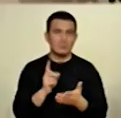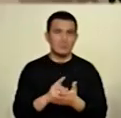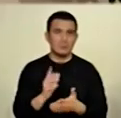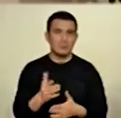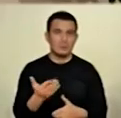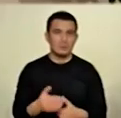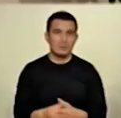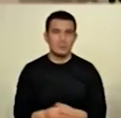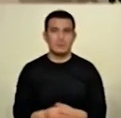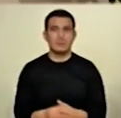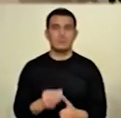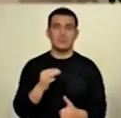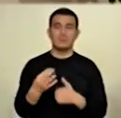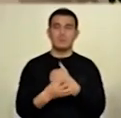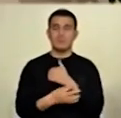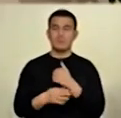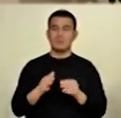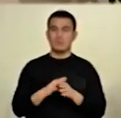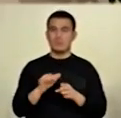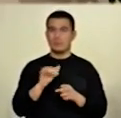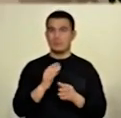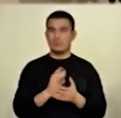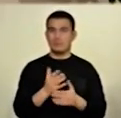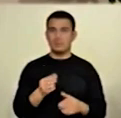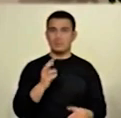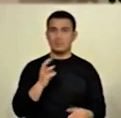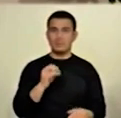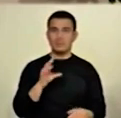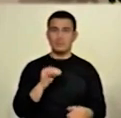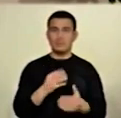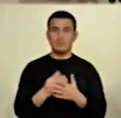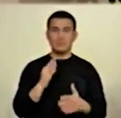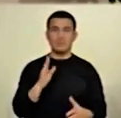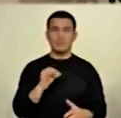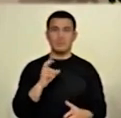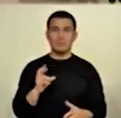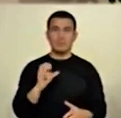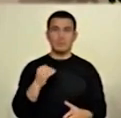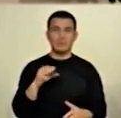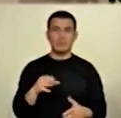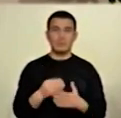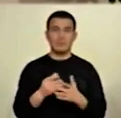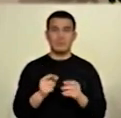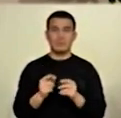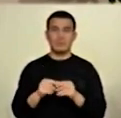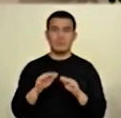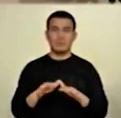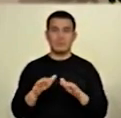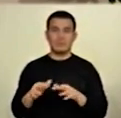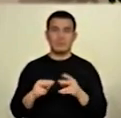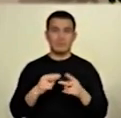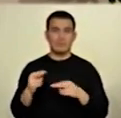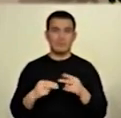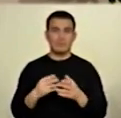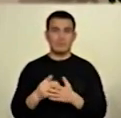ekan. Va oxirgi topshirig'imiz bu menyularning veb-saytdagi joylashuvini belgilang. Demak,